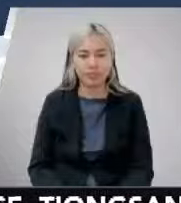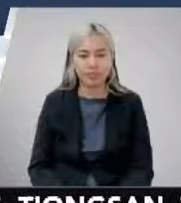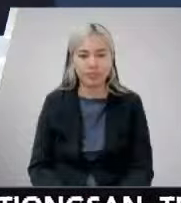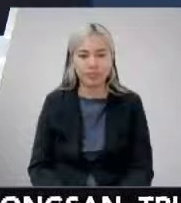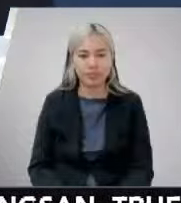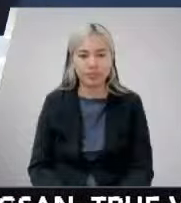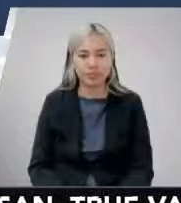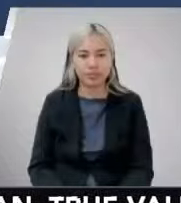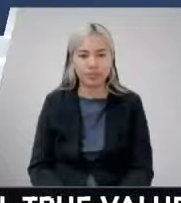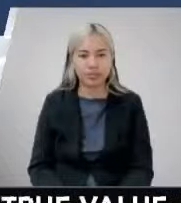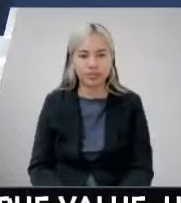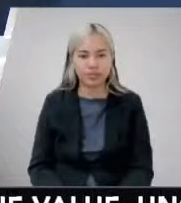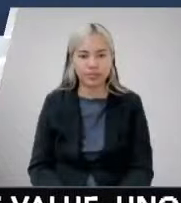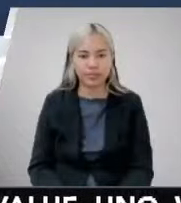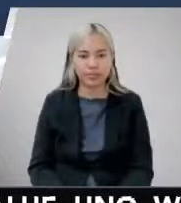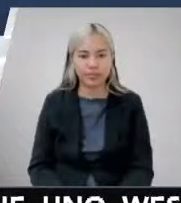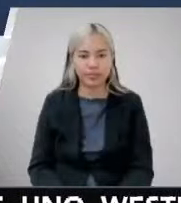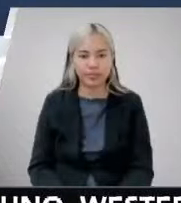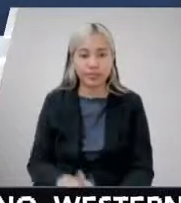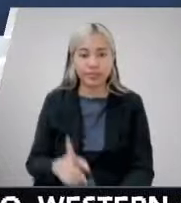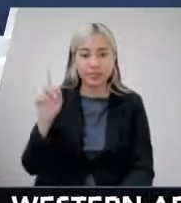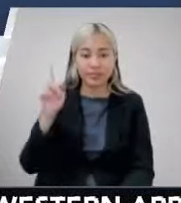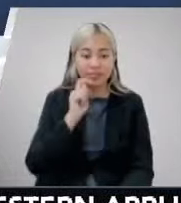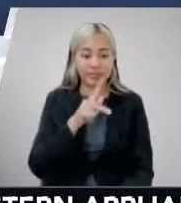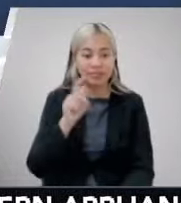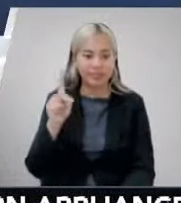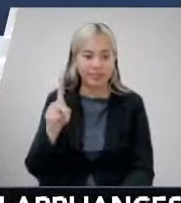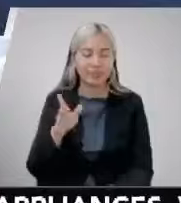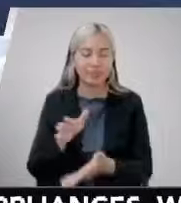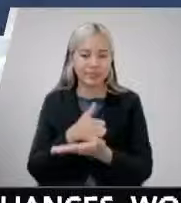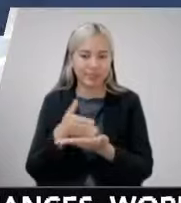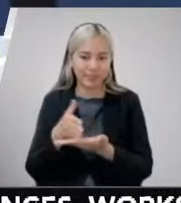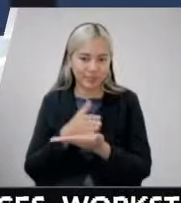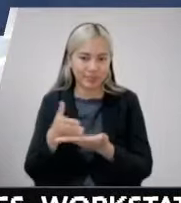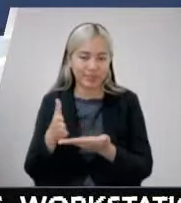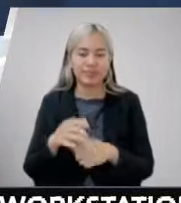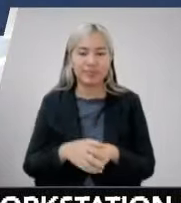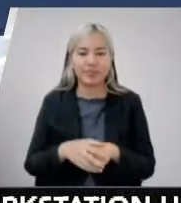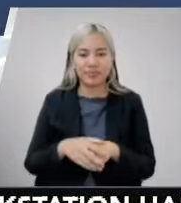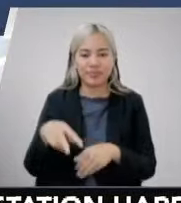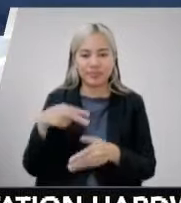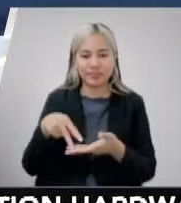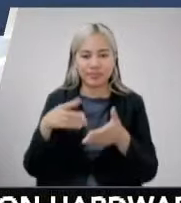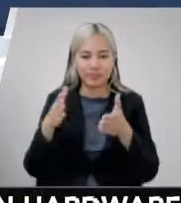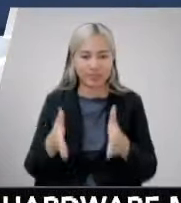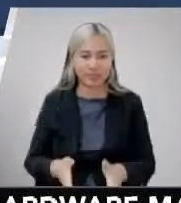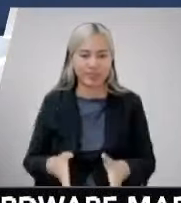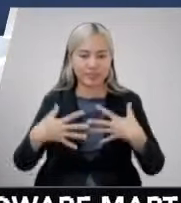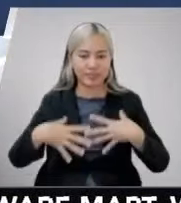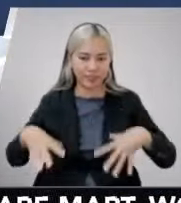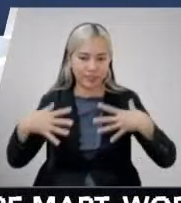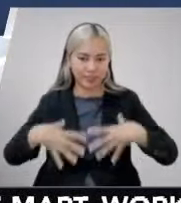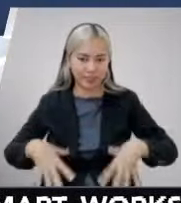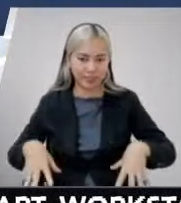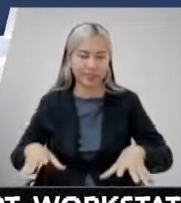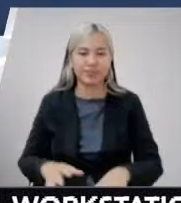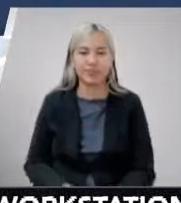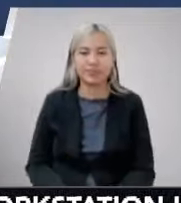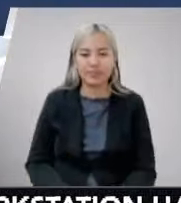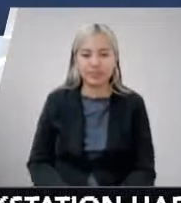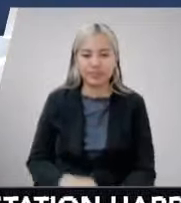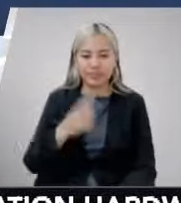Sa kanyang TikTok account, shinare ng Blackpink rapper and dancer ang kanyang chic and stylish OOTD. Kapansin-pansin din ang